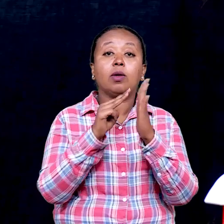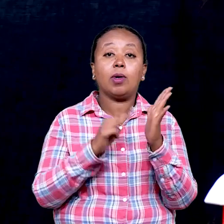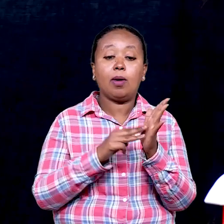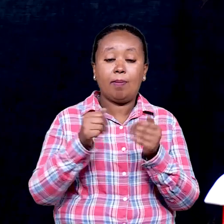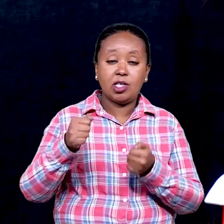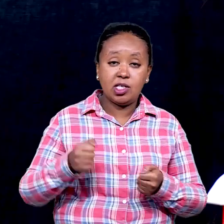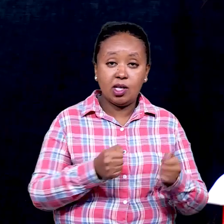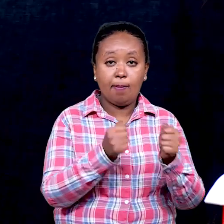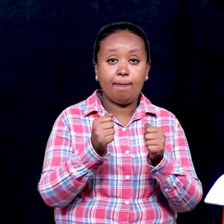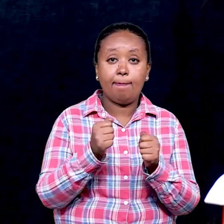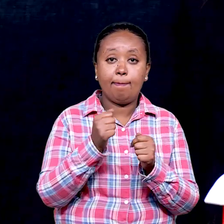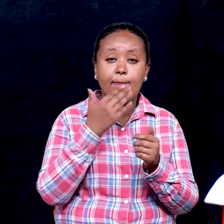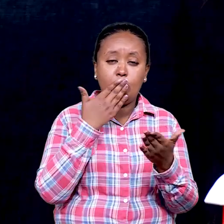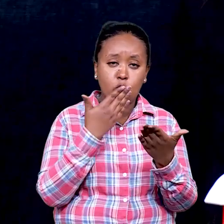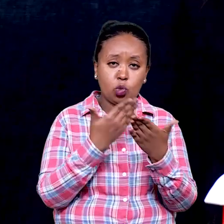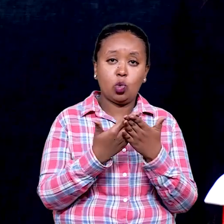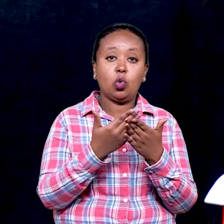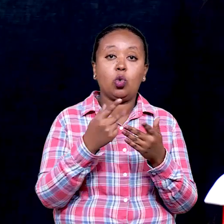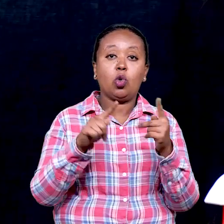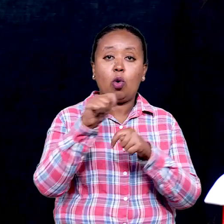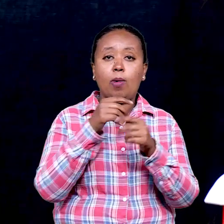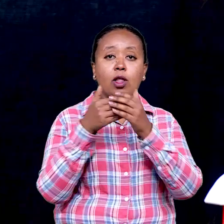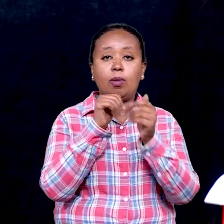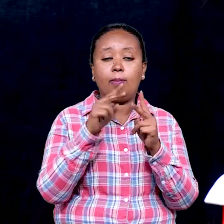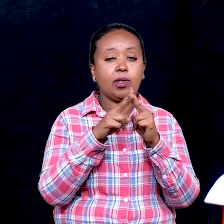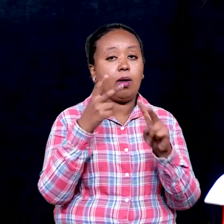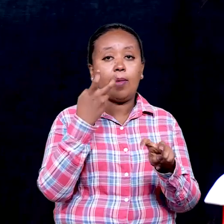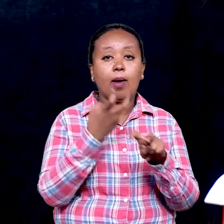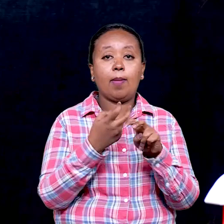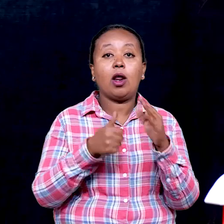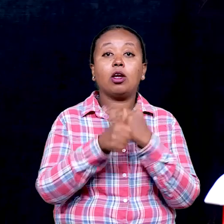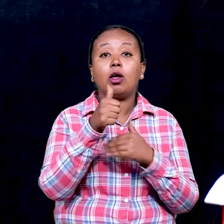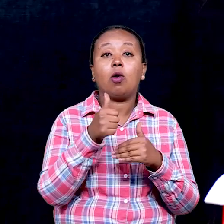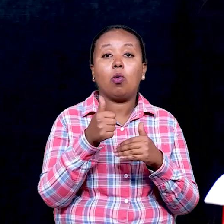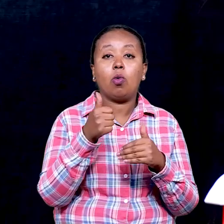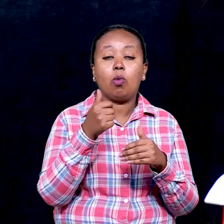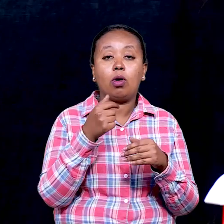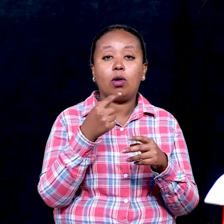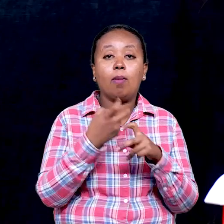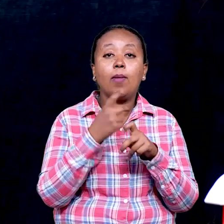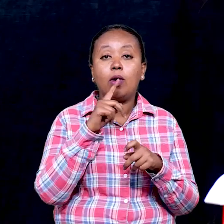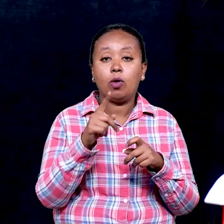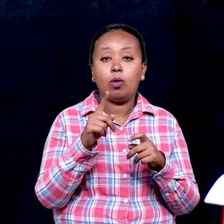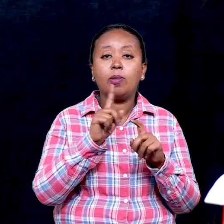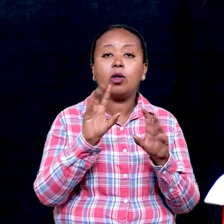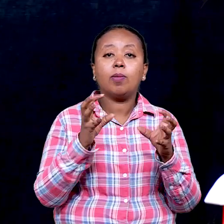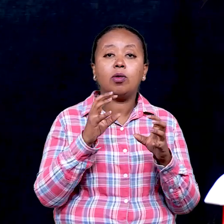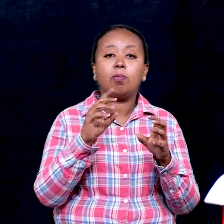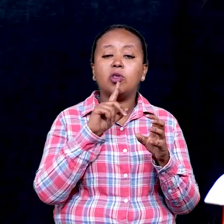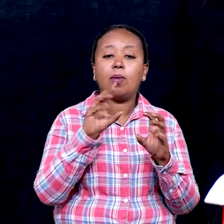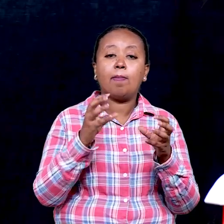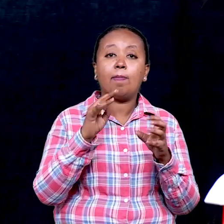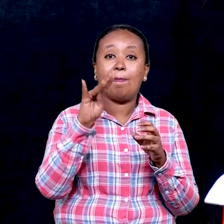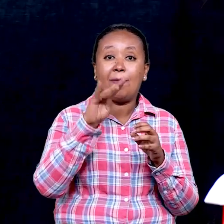በሲስተም በጥሩ ተቋማት ካልተመራ እኮ በጣም ከባድ ነው አደጋው ጭምር። ምክንያቱም ምንድን ነው ሚዲያ ኢዝ ኖት ጀስት ሚዲያ።